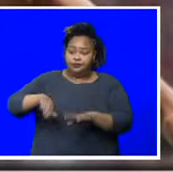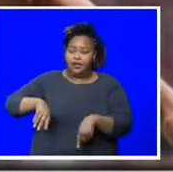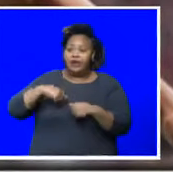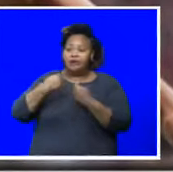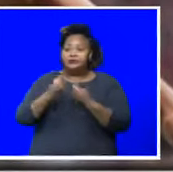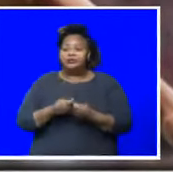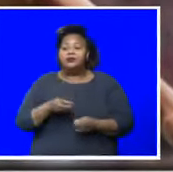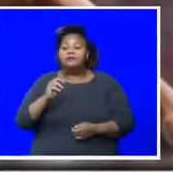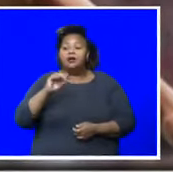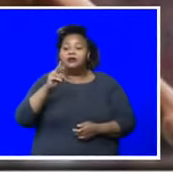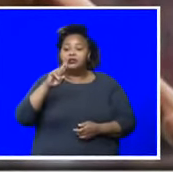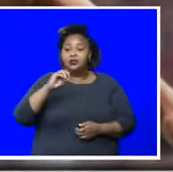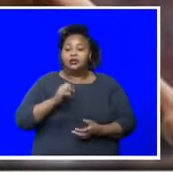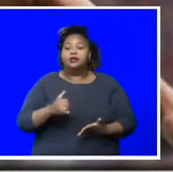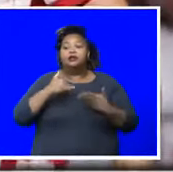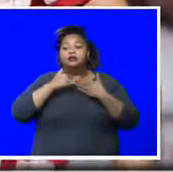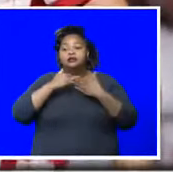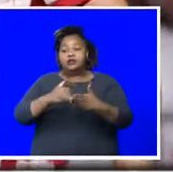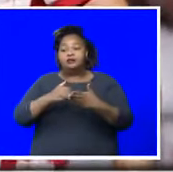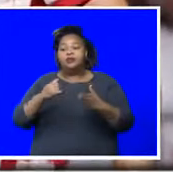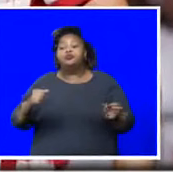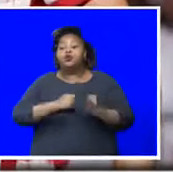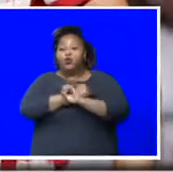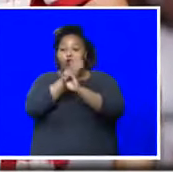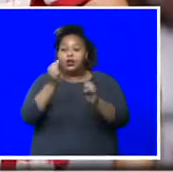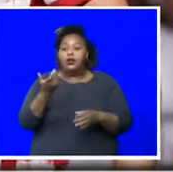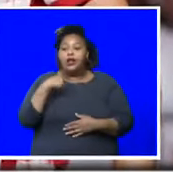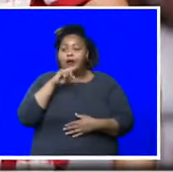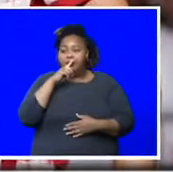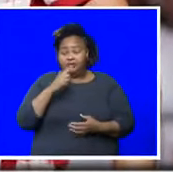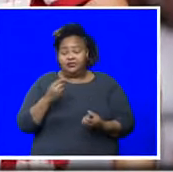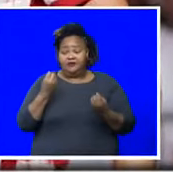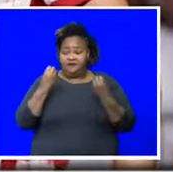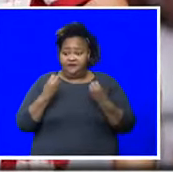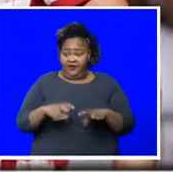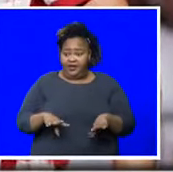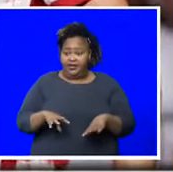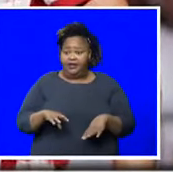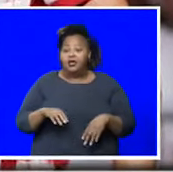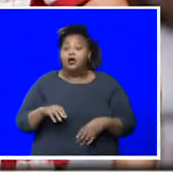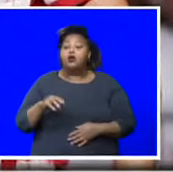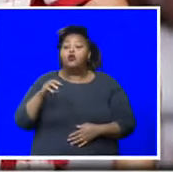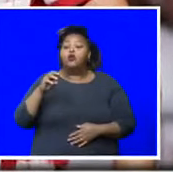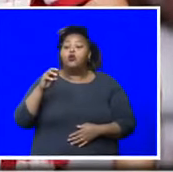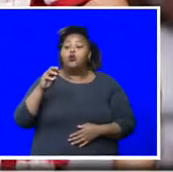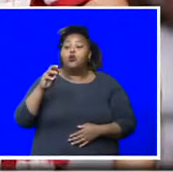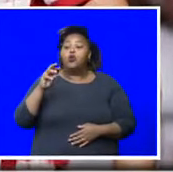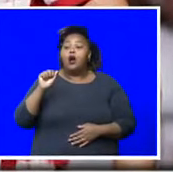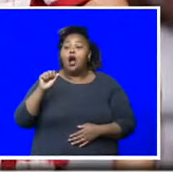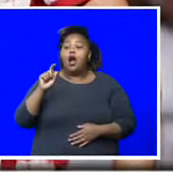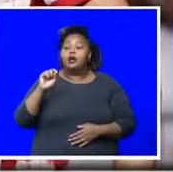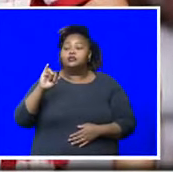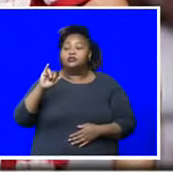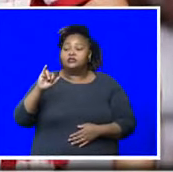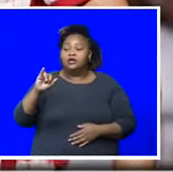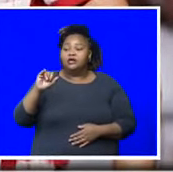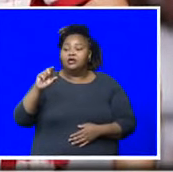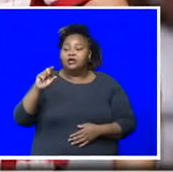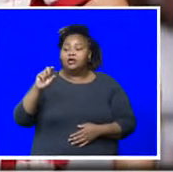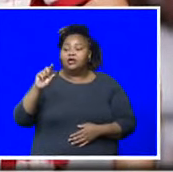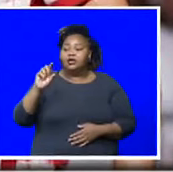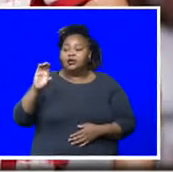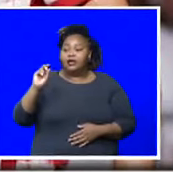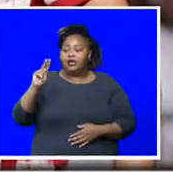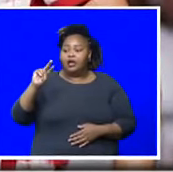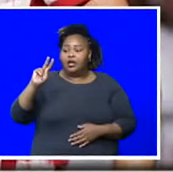inzebe yeLa Liga lonyaka khona eveni laseSpain kodwa-ke likhale phasi ku-Atletico Madrid emdlalweni lomkhulu walamaqembu lamabili laqembu kedolobheni